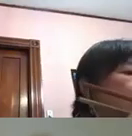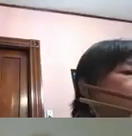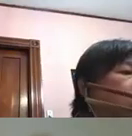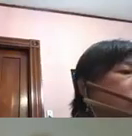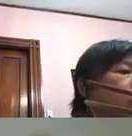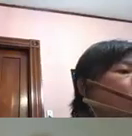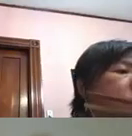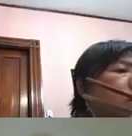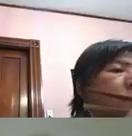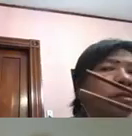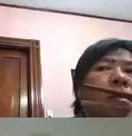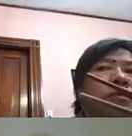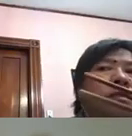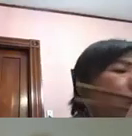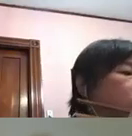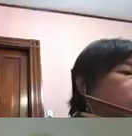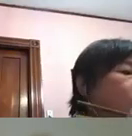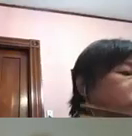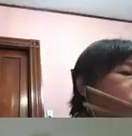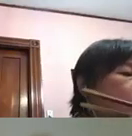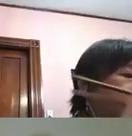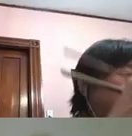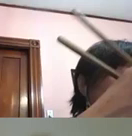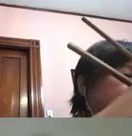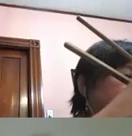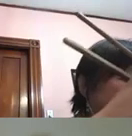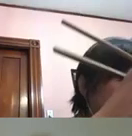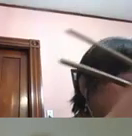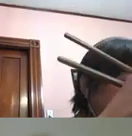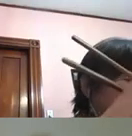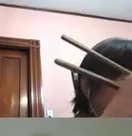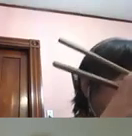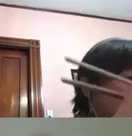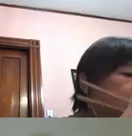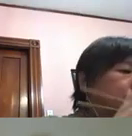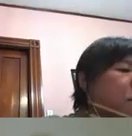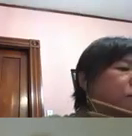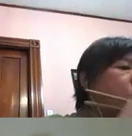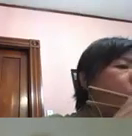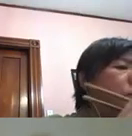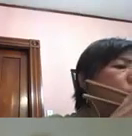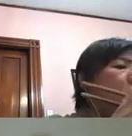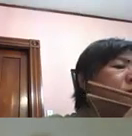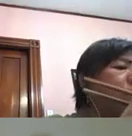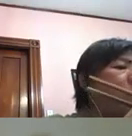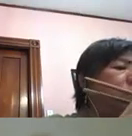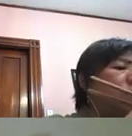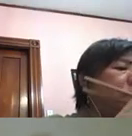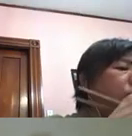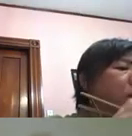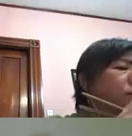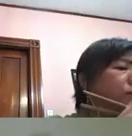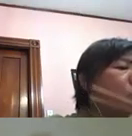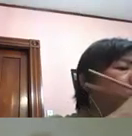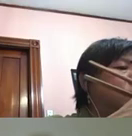thêm vào một cái một trong cái chương trình của chúng ta về cái phần là theo dõi sau cái cuộc họp.